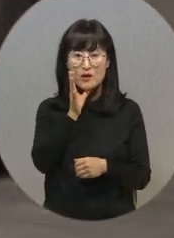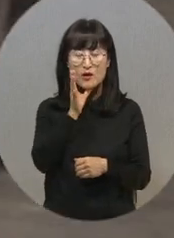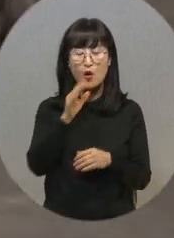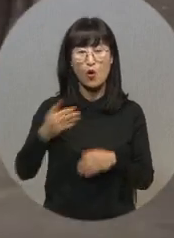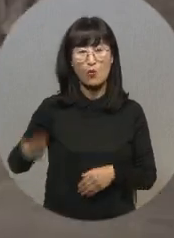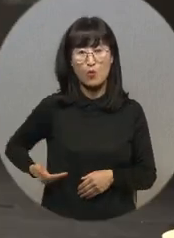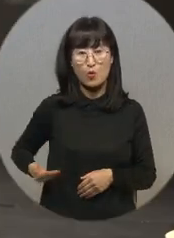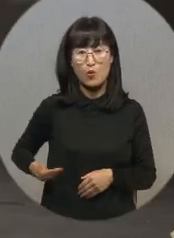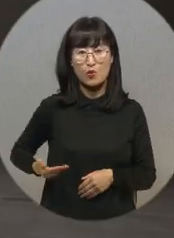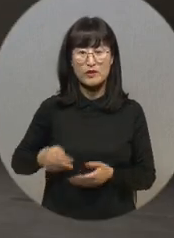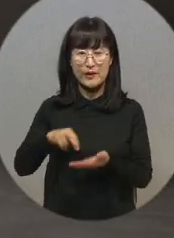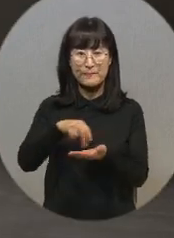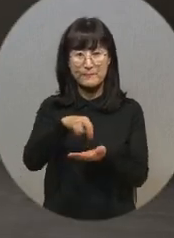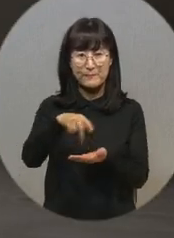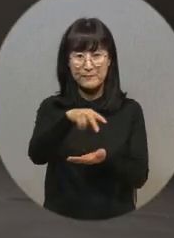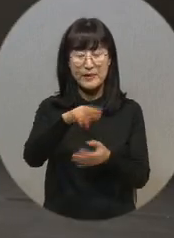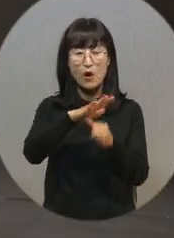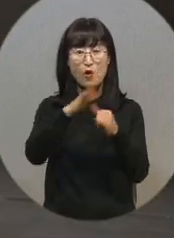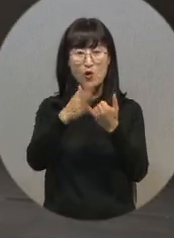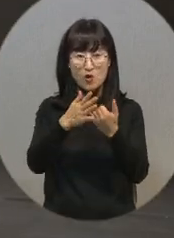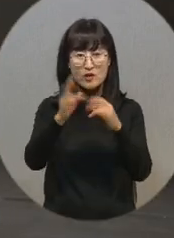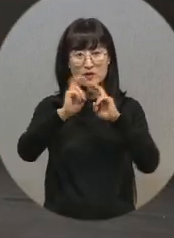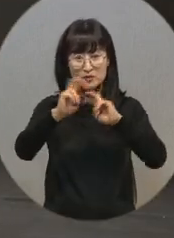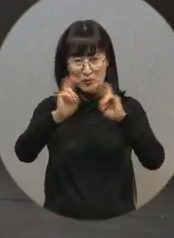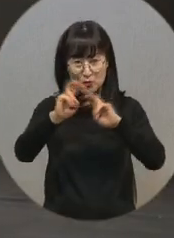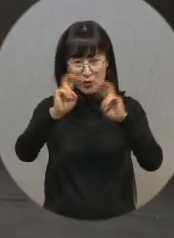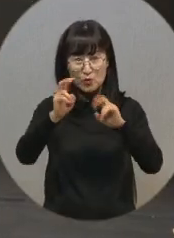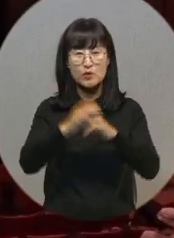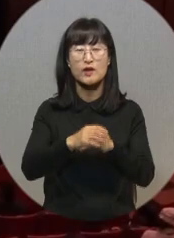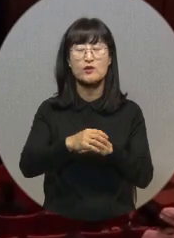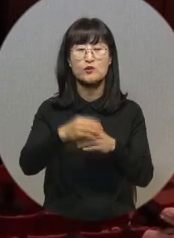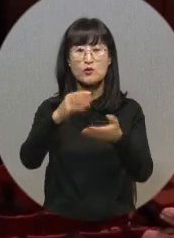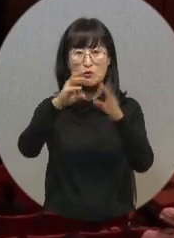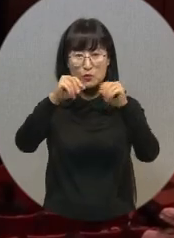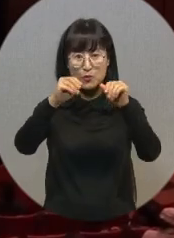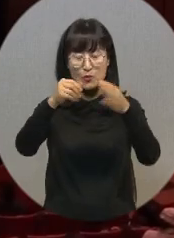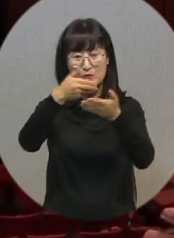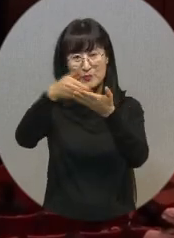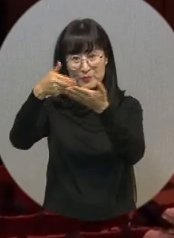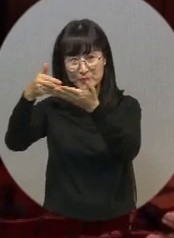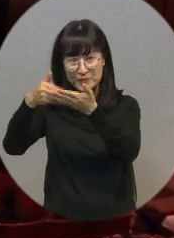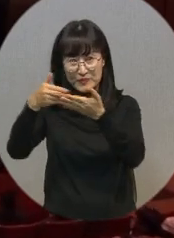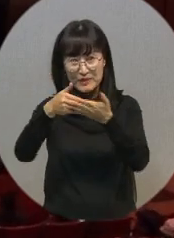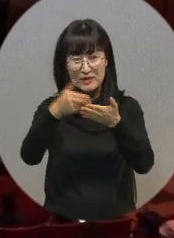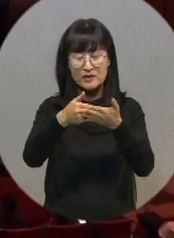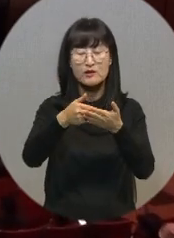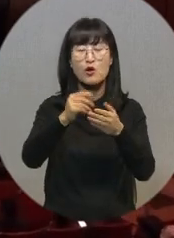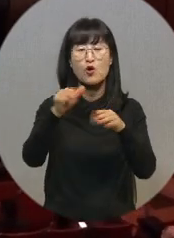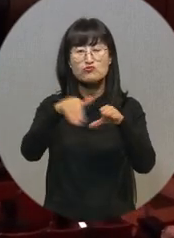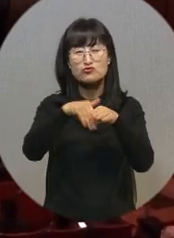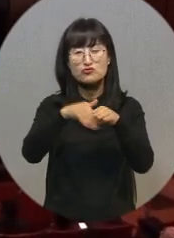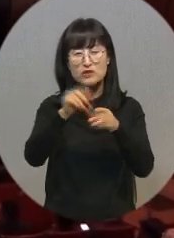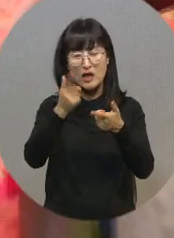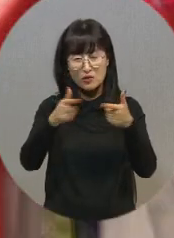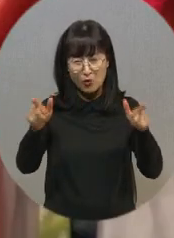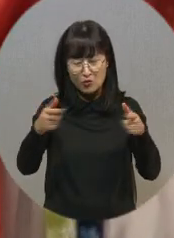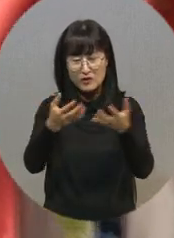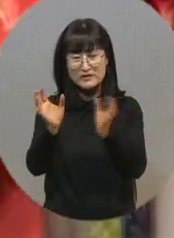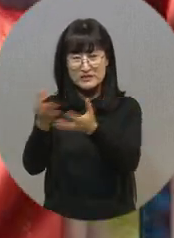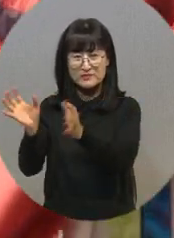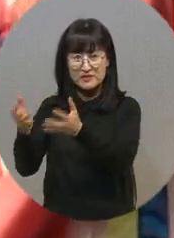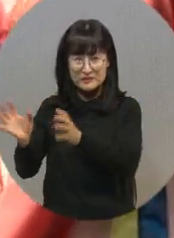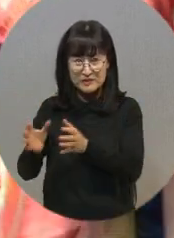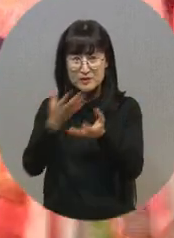워킹, 어린이 합창, 샌드아트, 무용 등 다양한 장르의 지역사회 공연팀이 함께 만든